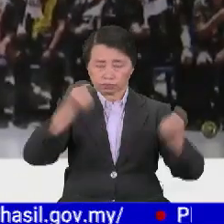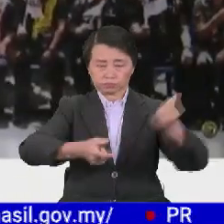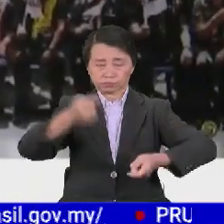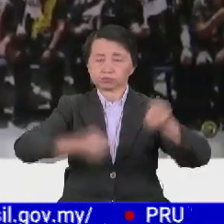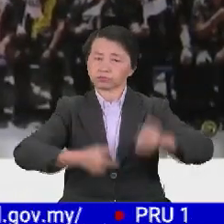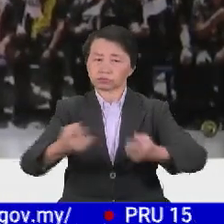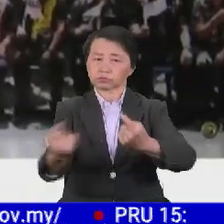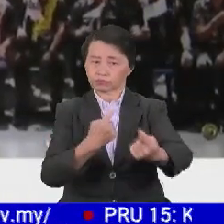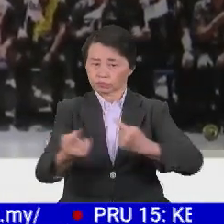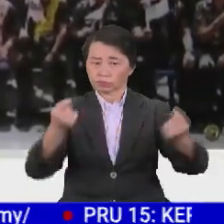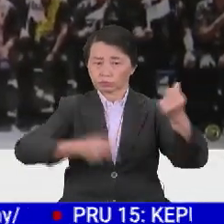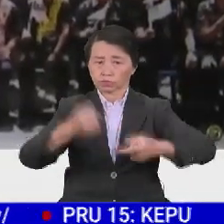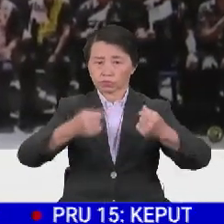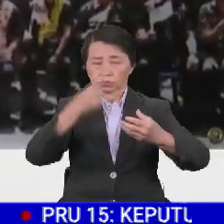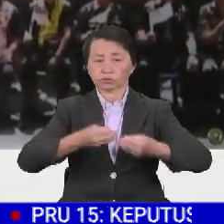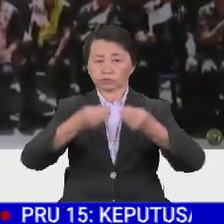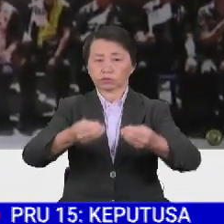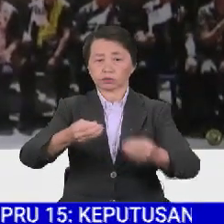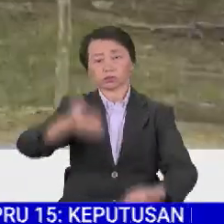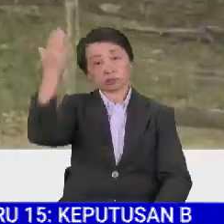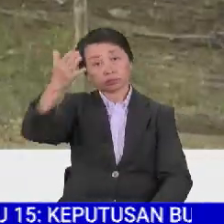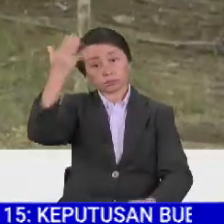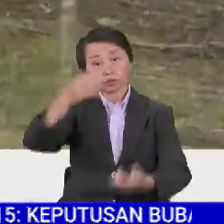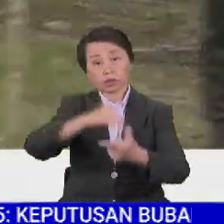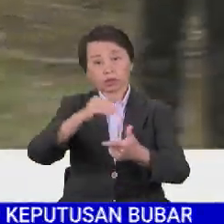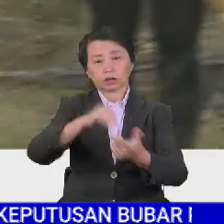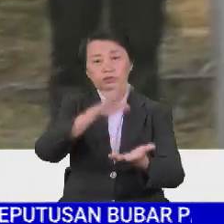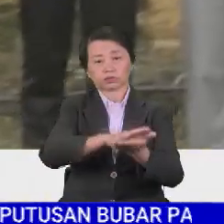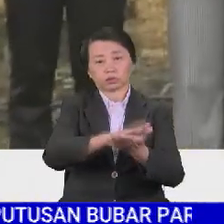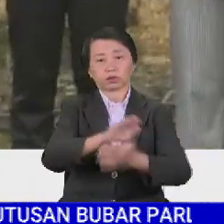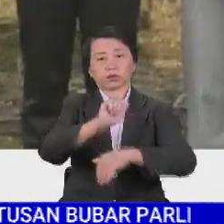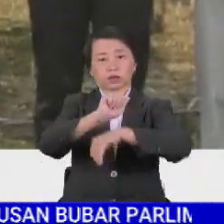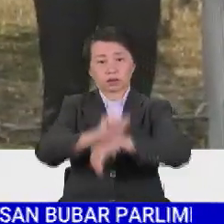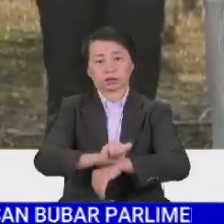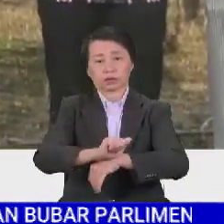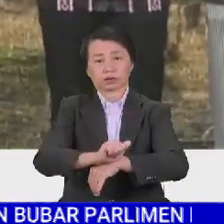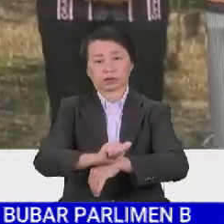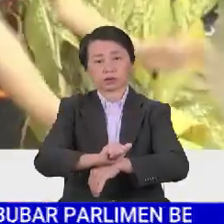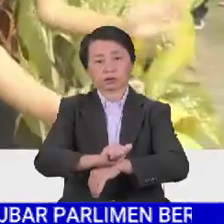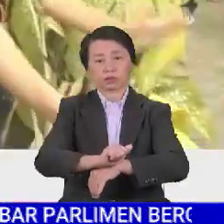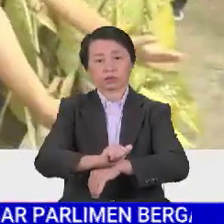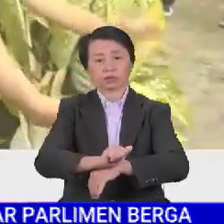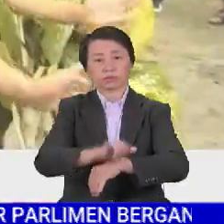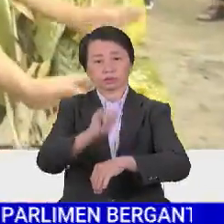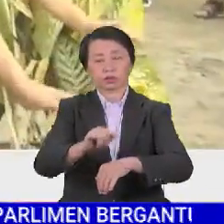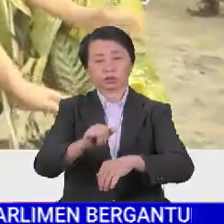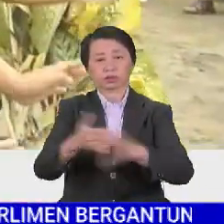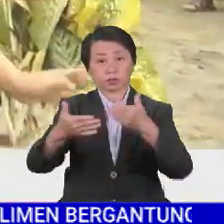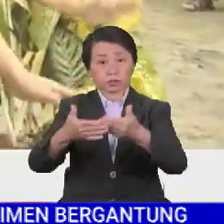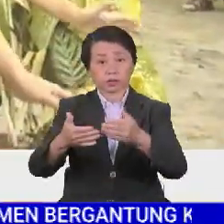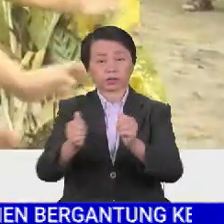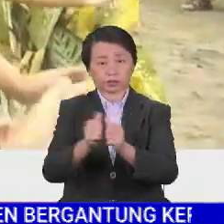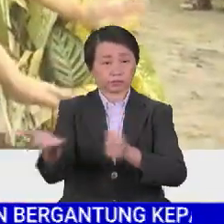segi memberi syarahan di sekolah-sekolah adat yang berdekatan dengan